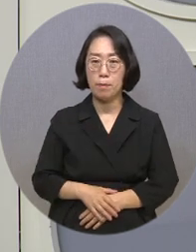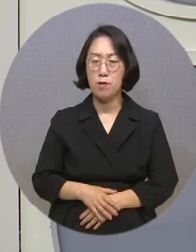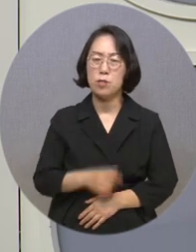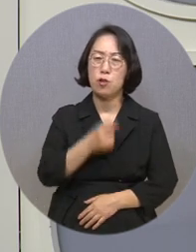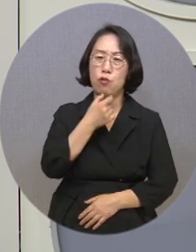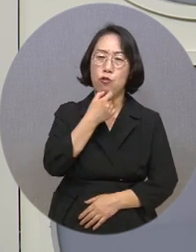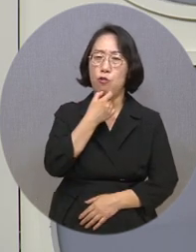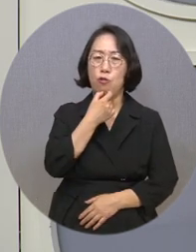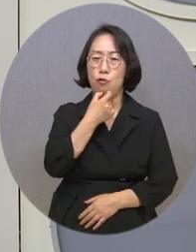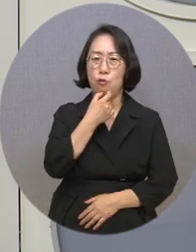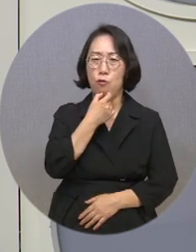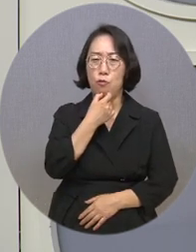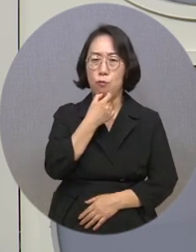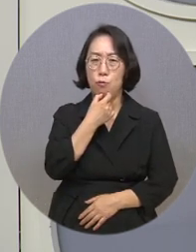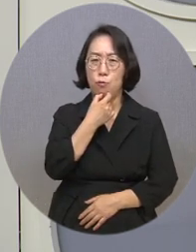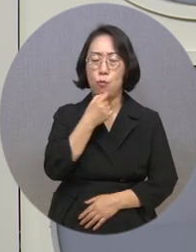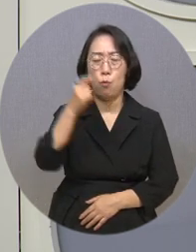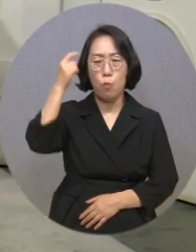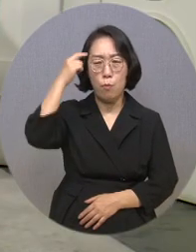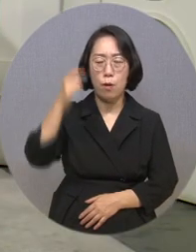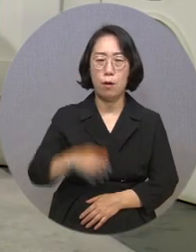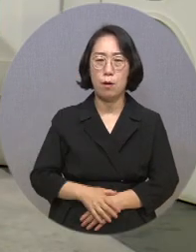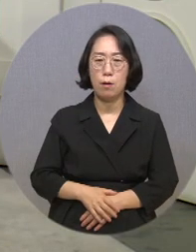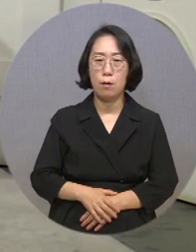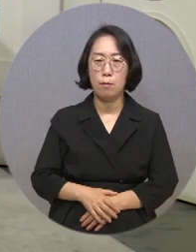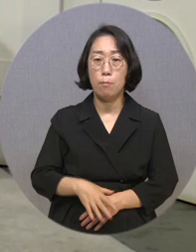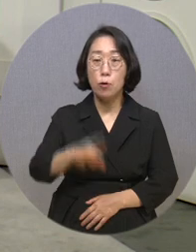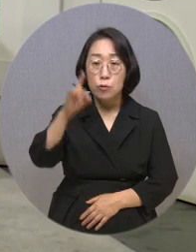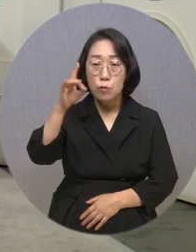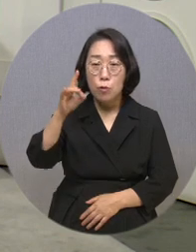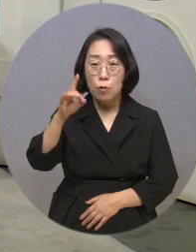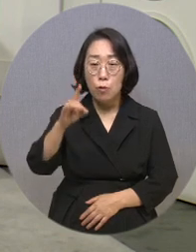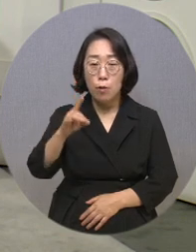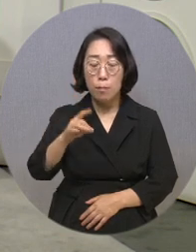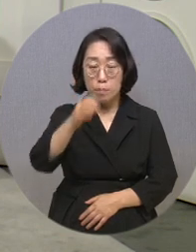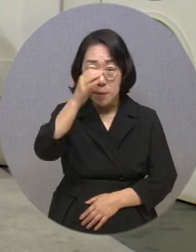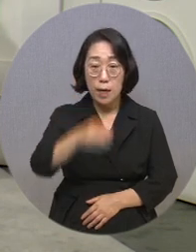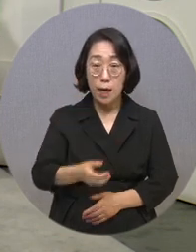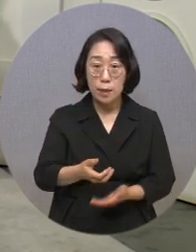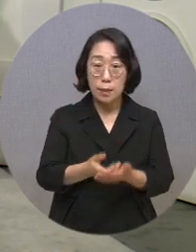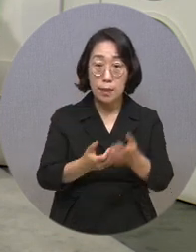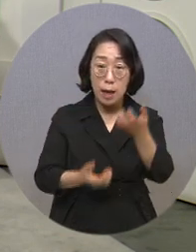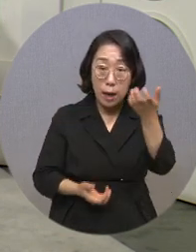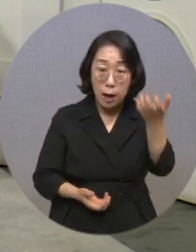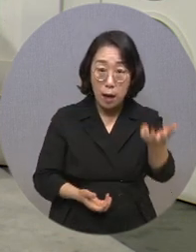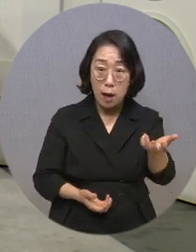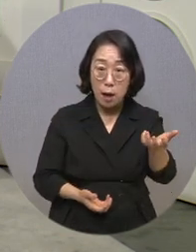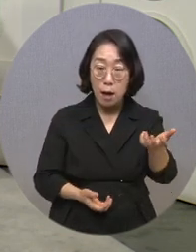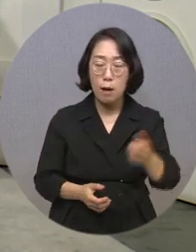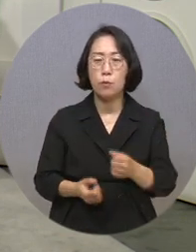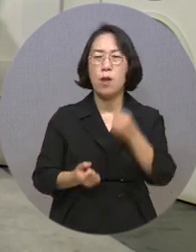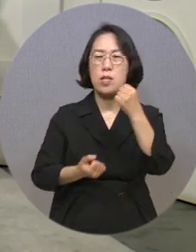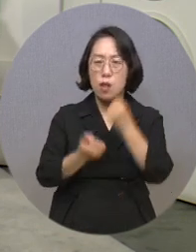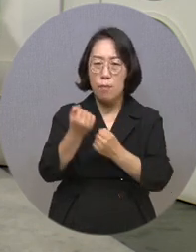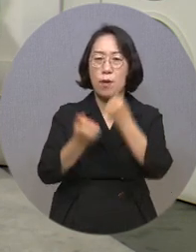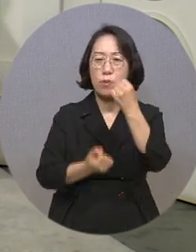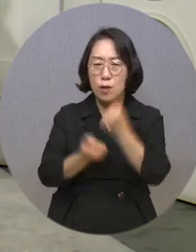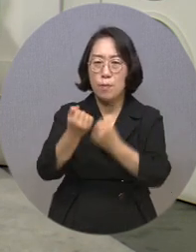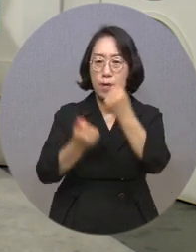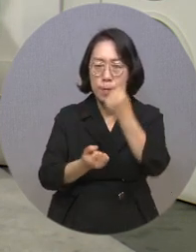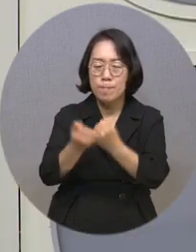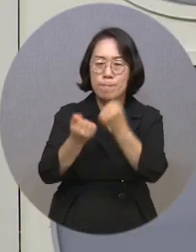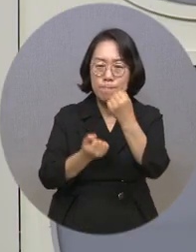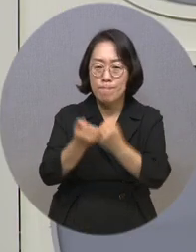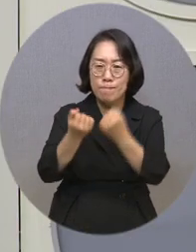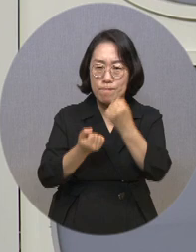이래. 왜 내가 나가야 되냐. 그러면 먼저 계신 분을 못 내보내잖아요. 그러면 이제 그걸 설득설득 해가지고 이제